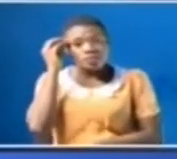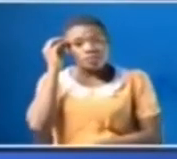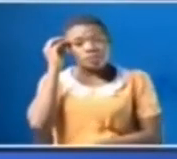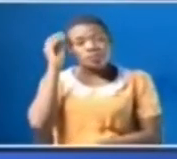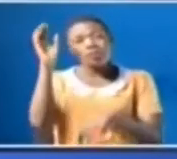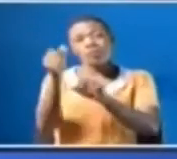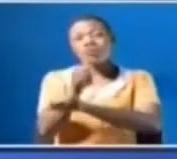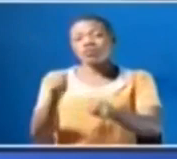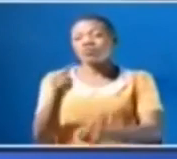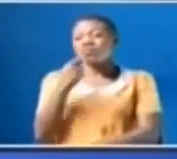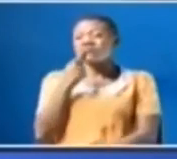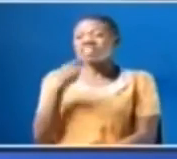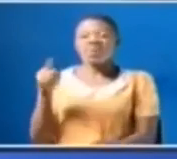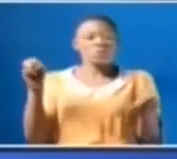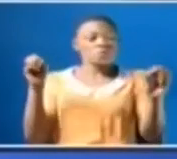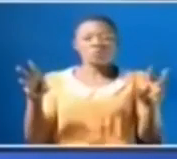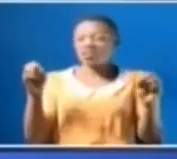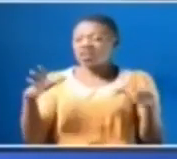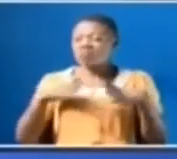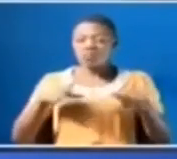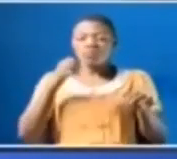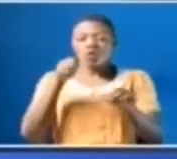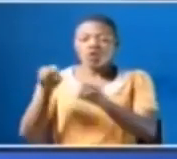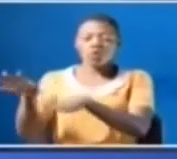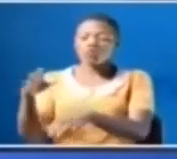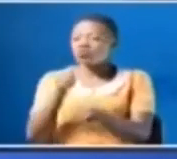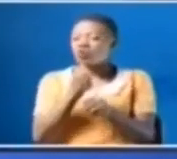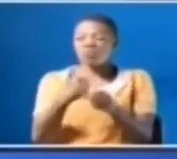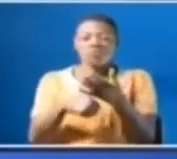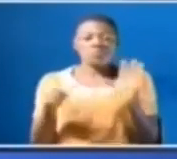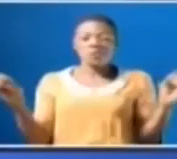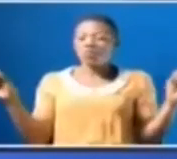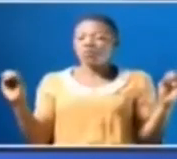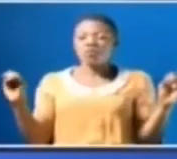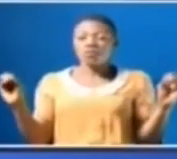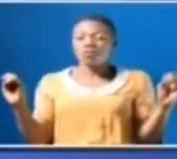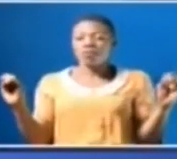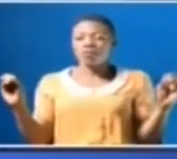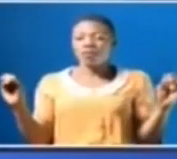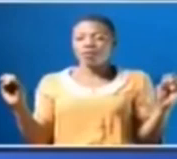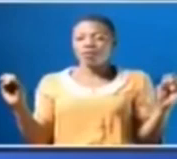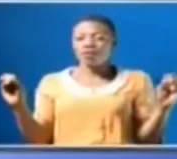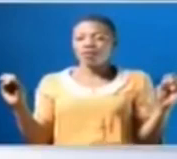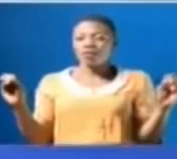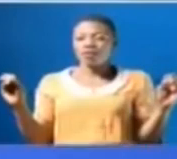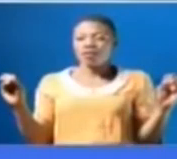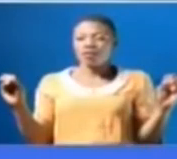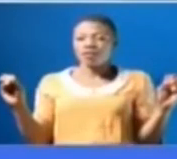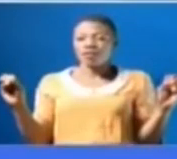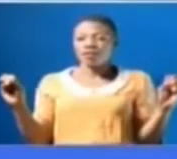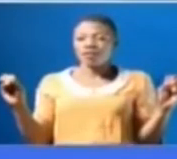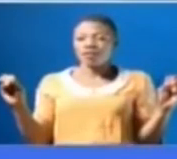tukasema ya kwamba ni sawa watu wamepoteza kazi. Haina shida, maana yake hiyo ndio tunataka kufanya. Na sifikiri